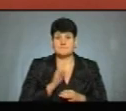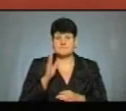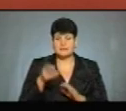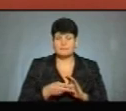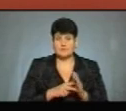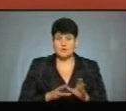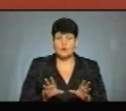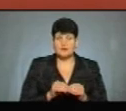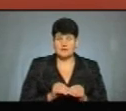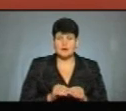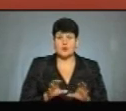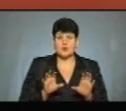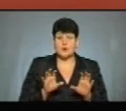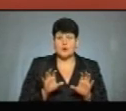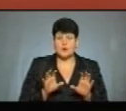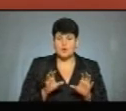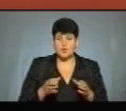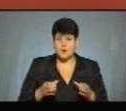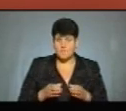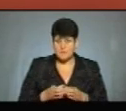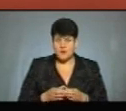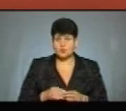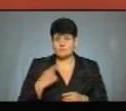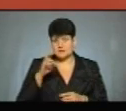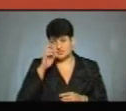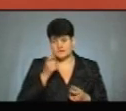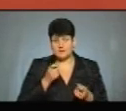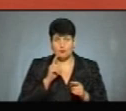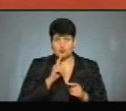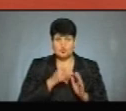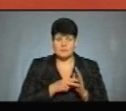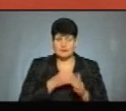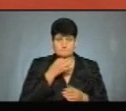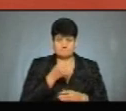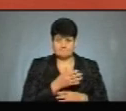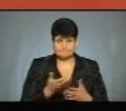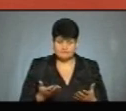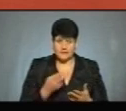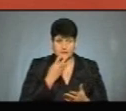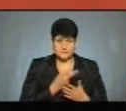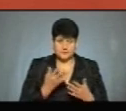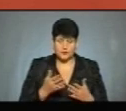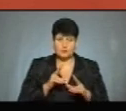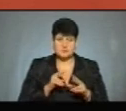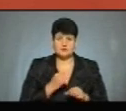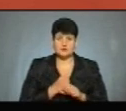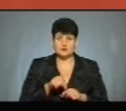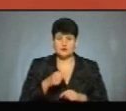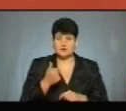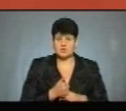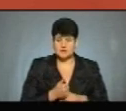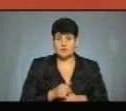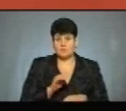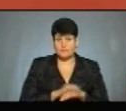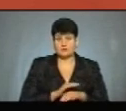Додам, що обласна державна адміністрація поки що не оприлюднила цей план, обіцяють це зробити цього тижня. І, власне, вже по фактажу ми